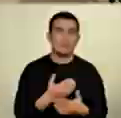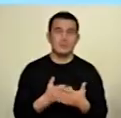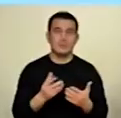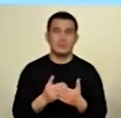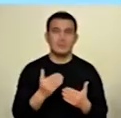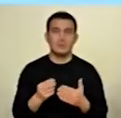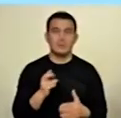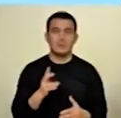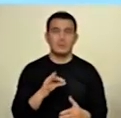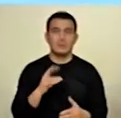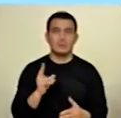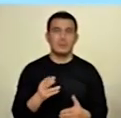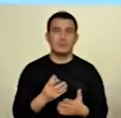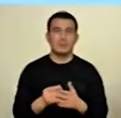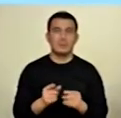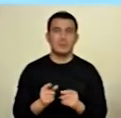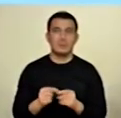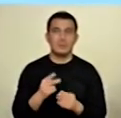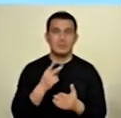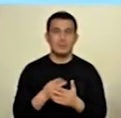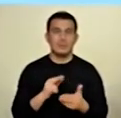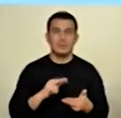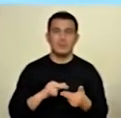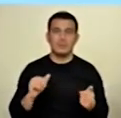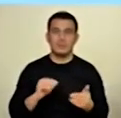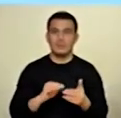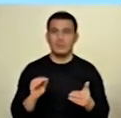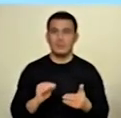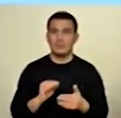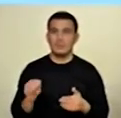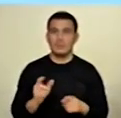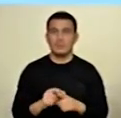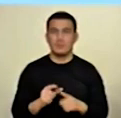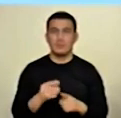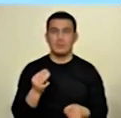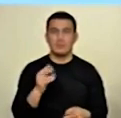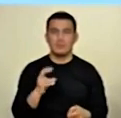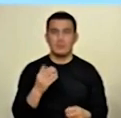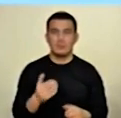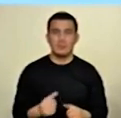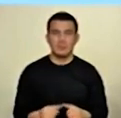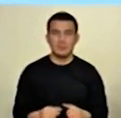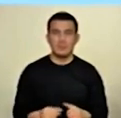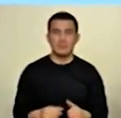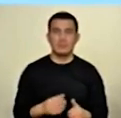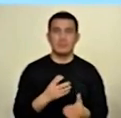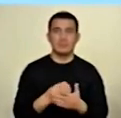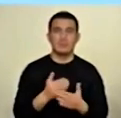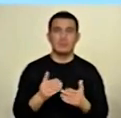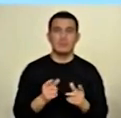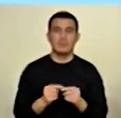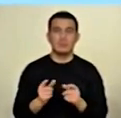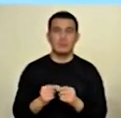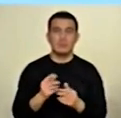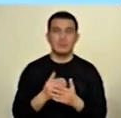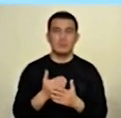ma'lumotni blog qismiga joylashtirishni ko'ramiz. Buning uchun copyright qildik boya nomini, qiziqishlarim so'zini. Endi mana Ctrl V ni bosib qo'yib oldik